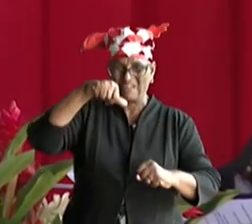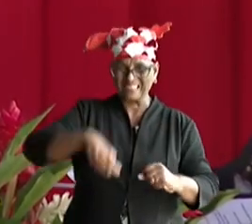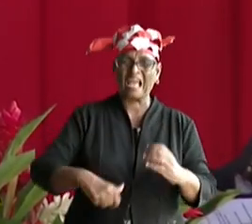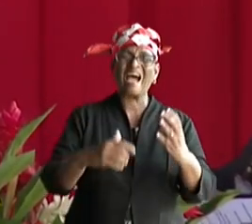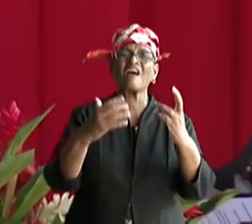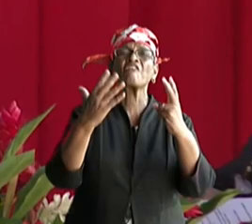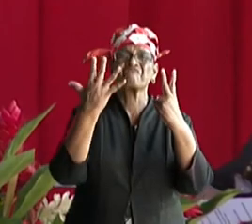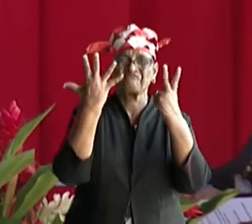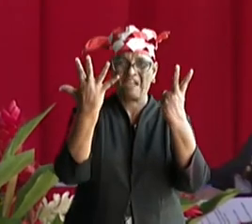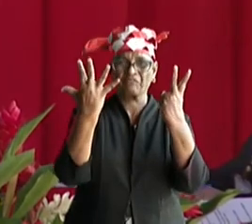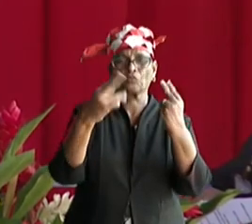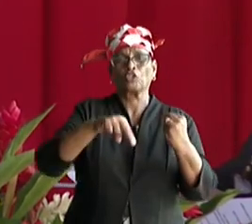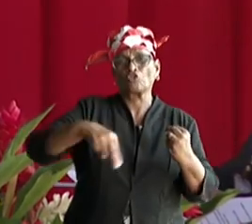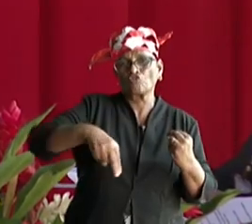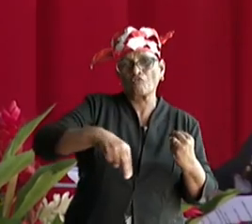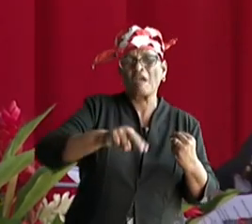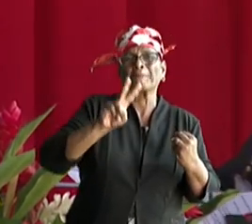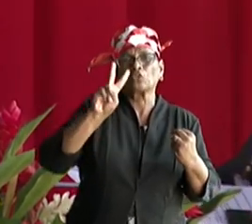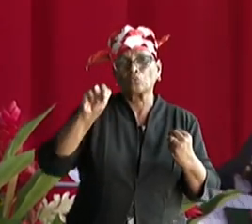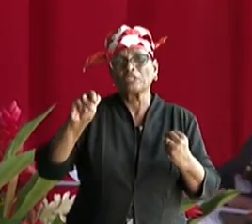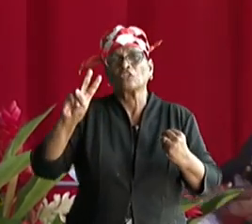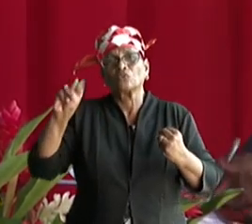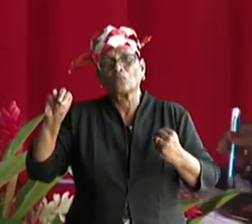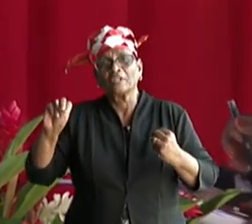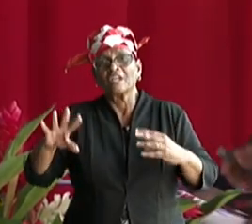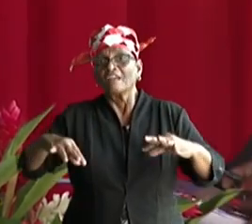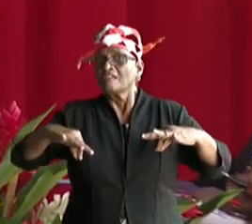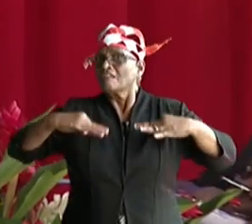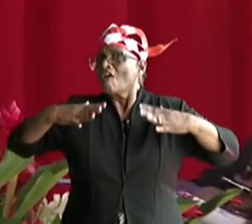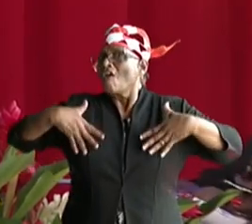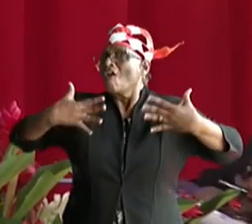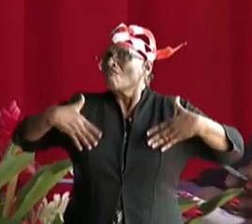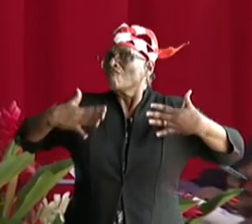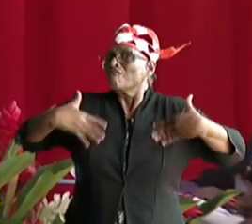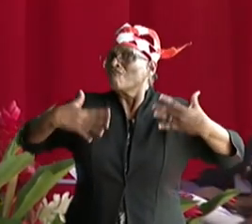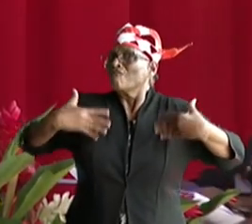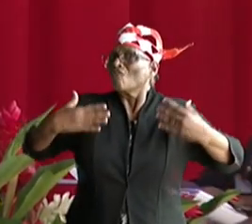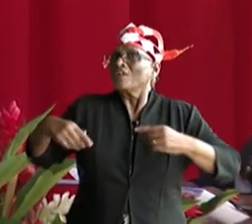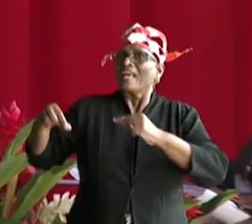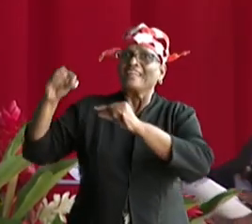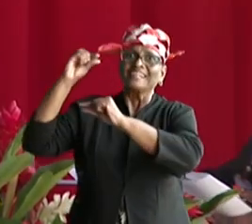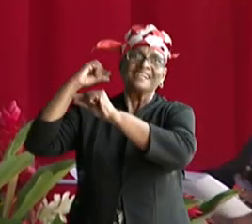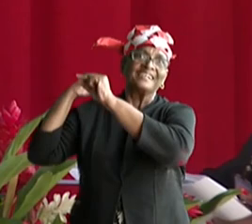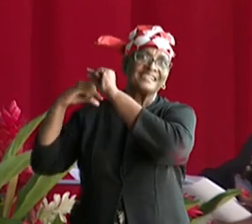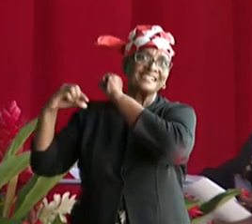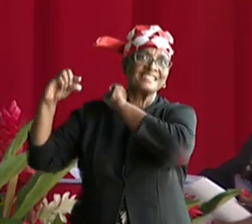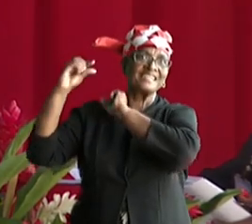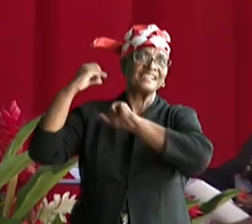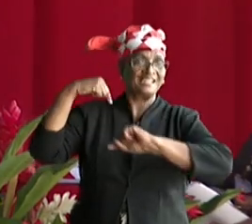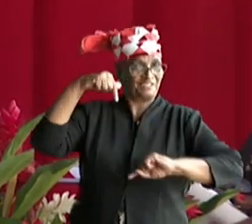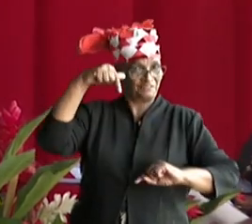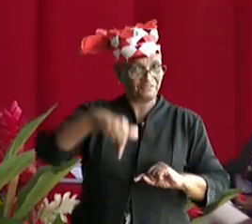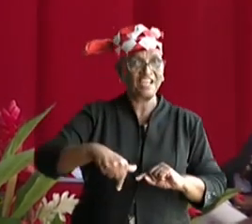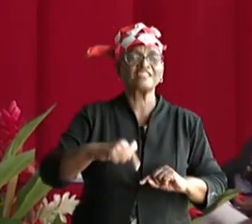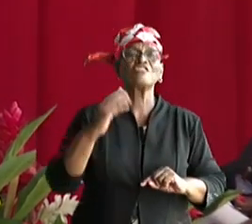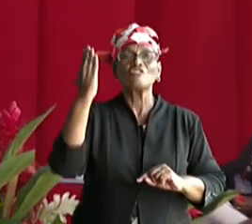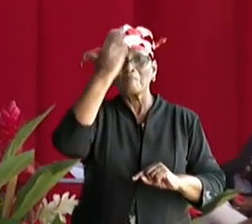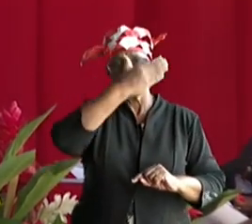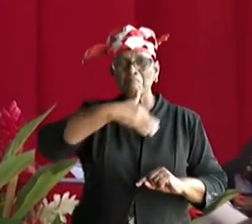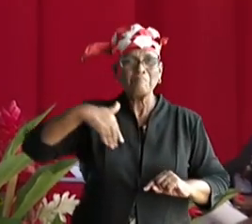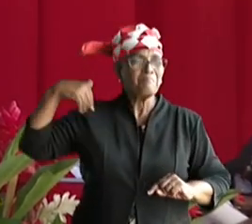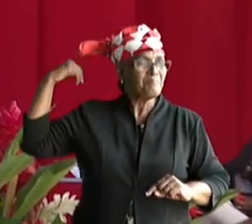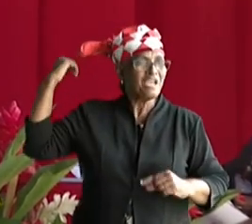november 2020, gedenken wij de vreugdevolle en historische dag waarop Surinaamse volk de